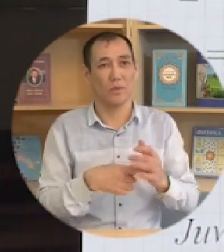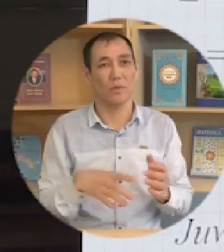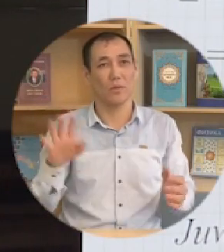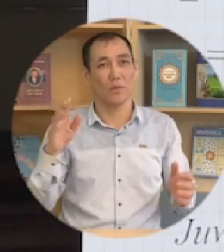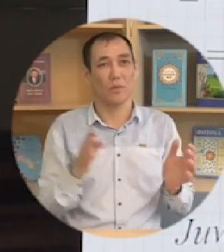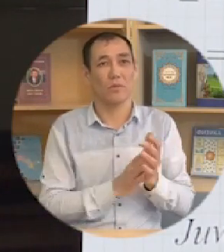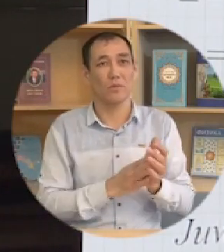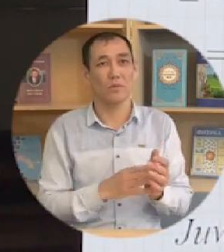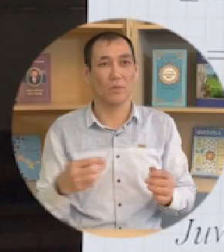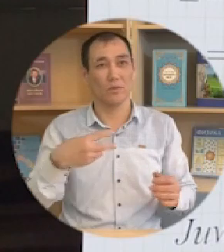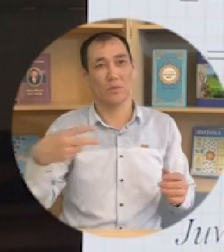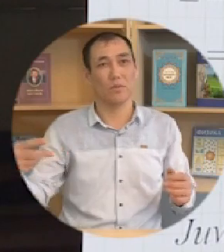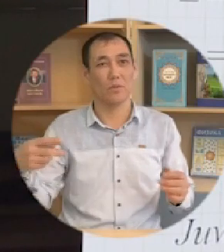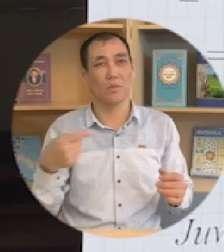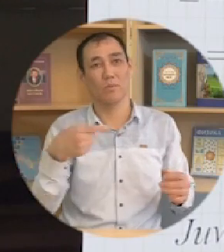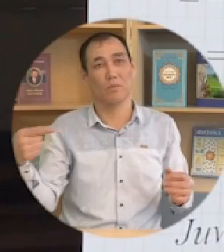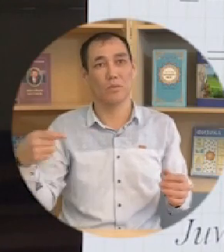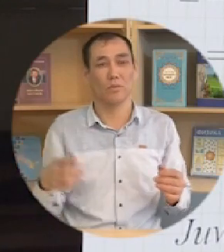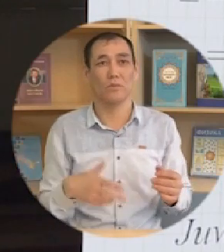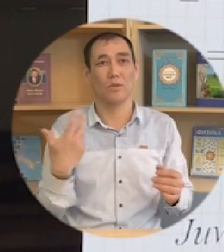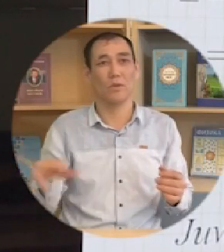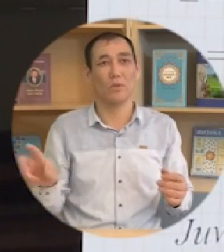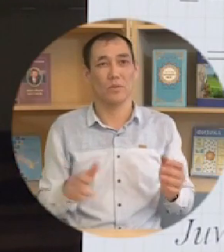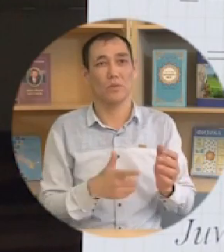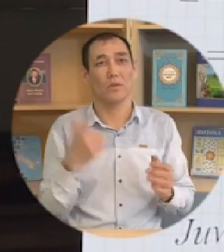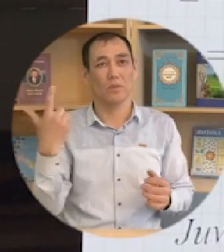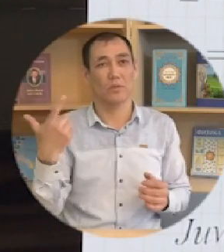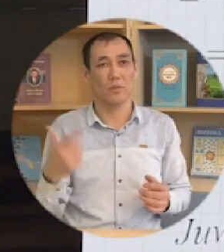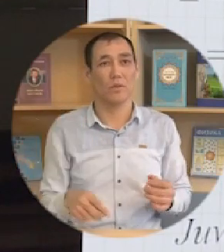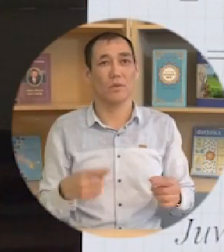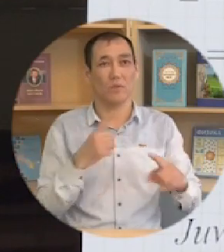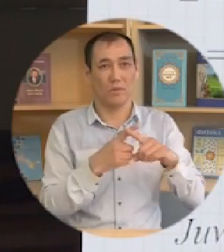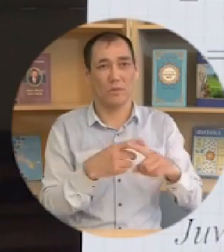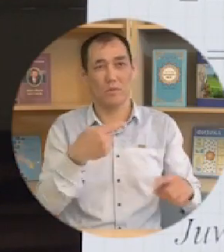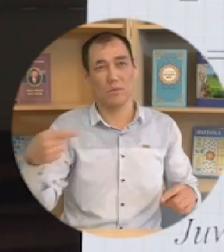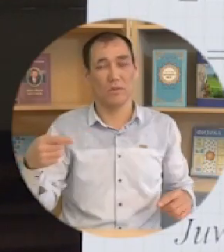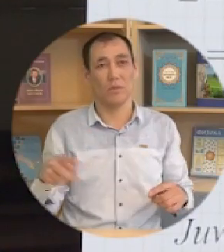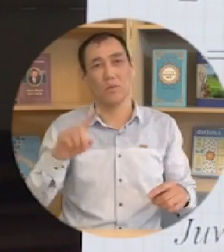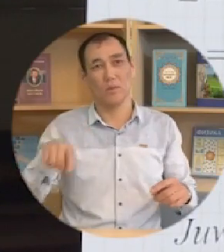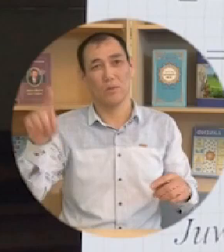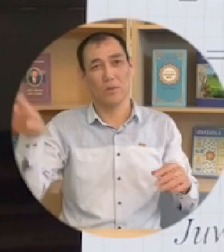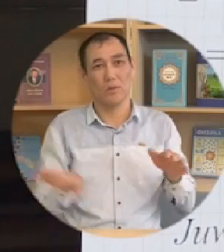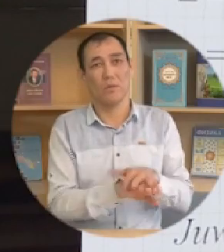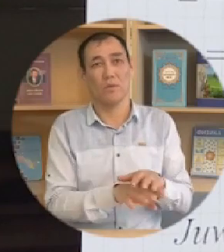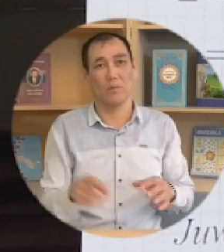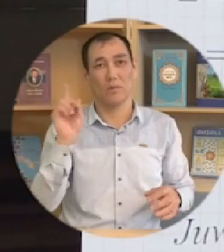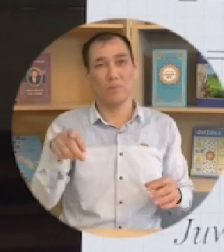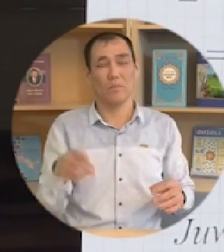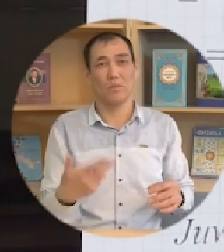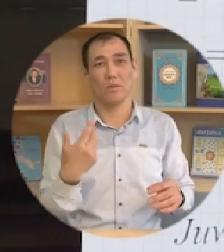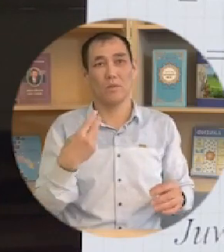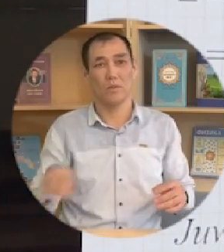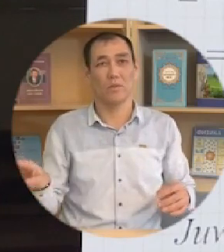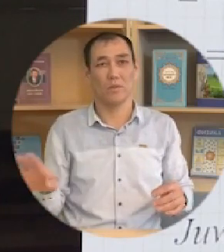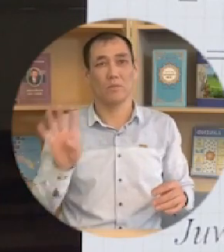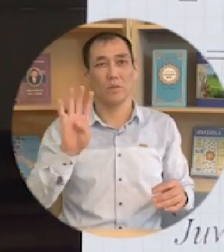көбейтілген 9 тең минус 32 қосу алу корен астында